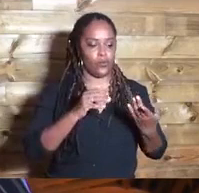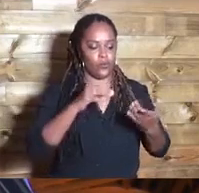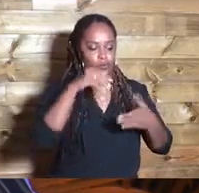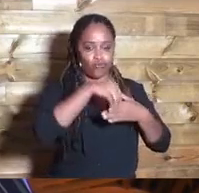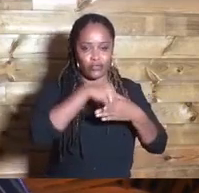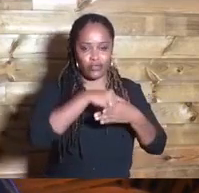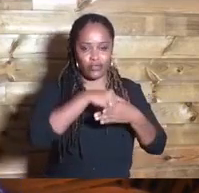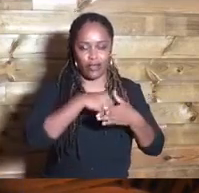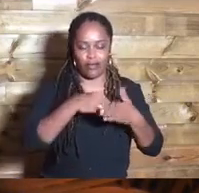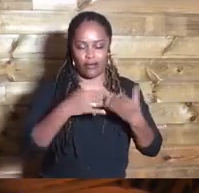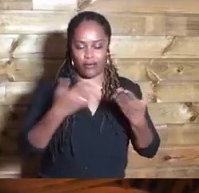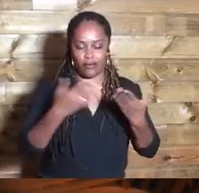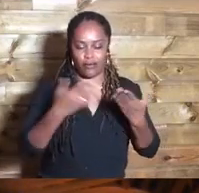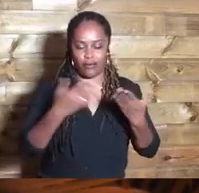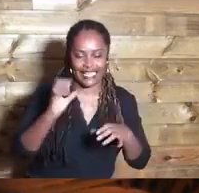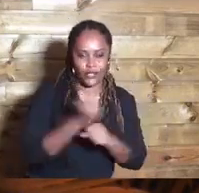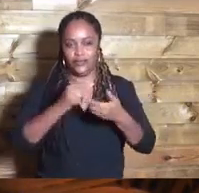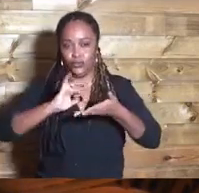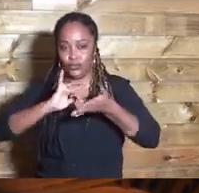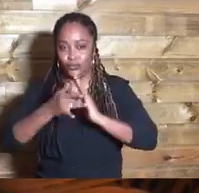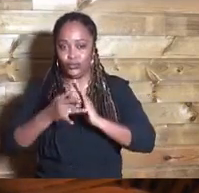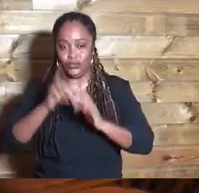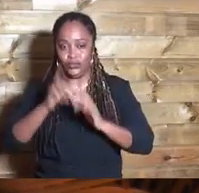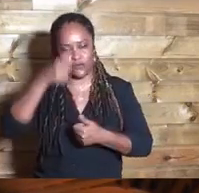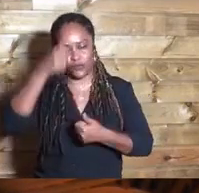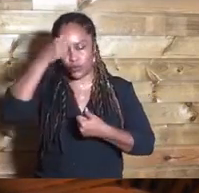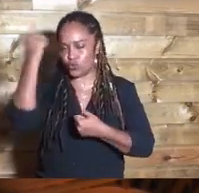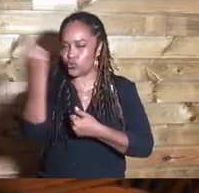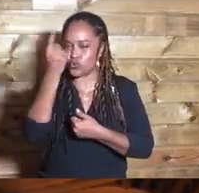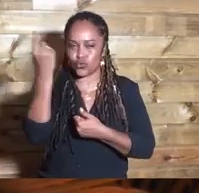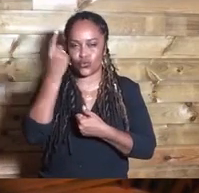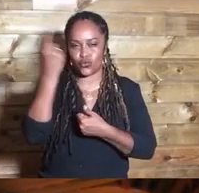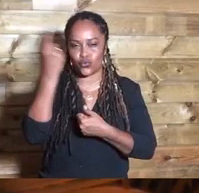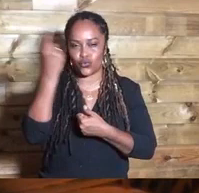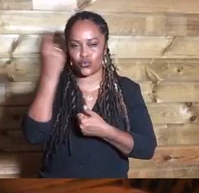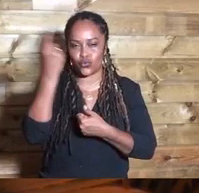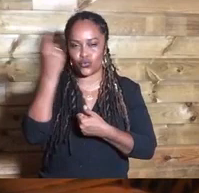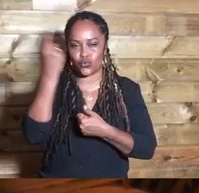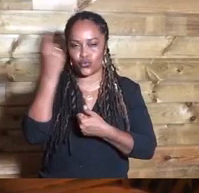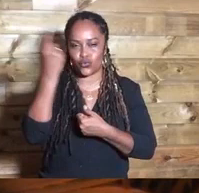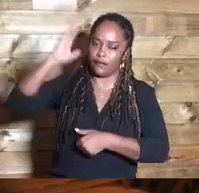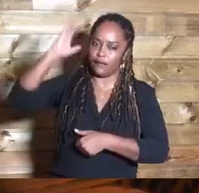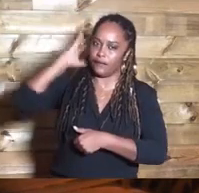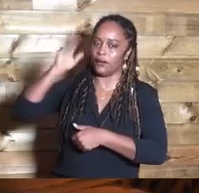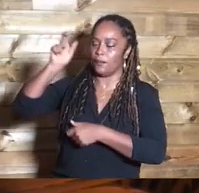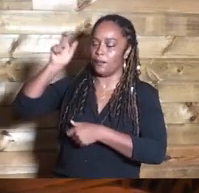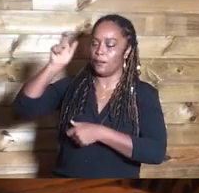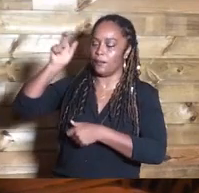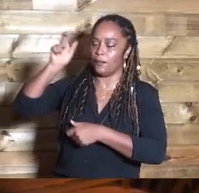travers réussite que nous menons, que nous changeons, qu'avant nous, sinon le monde qui